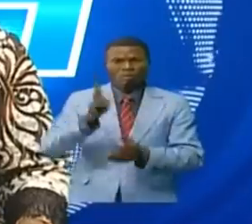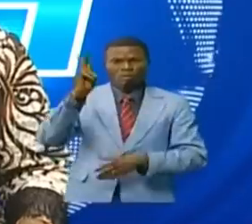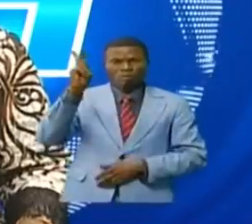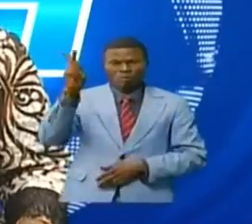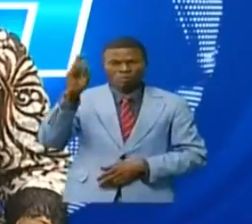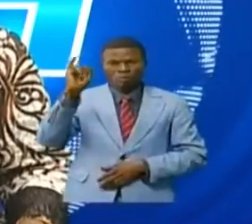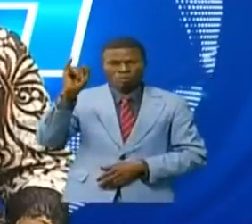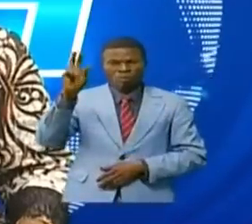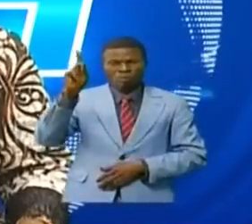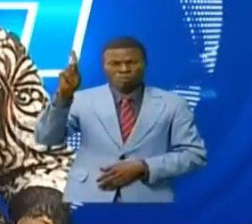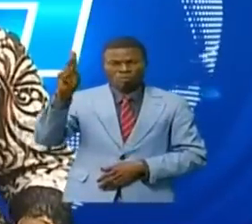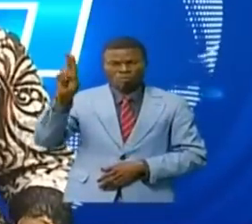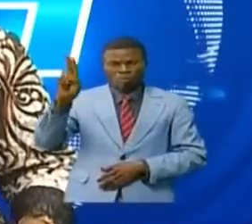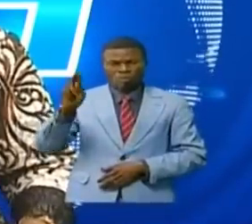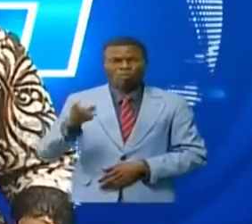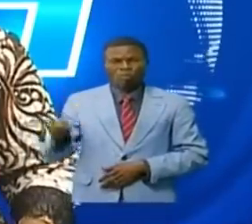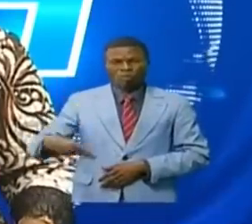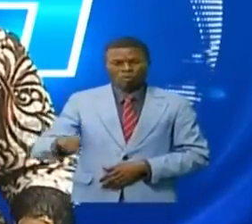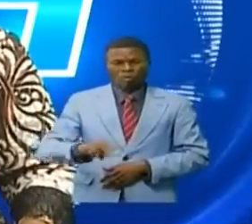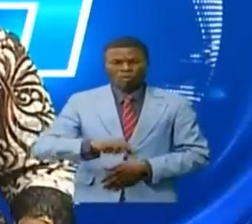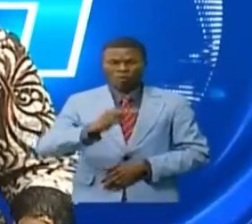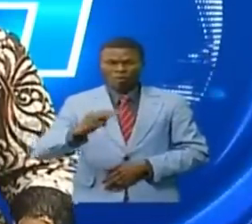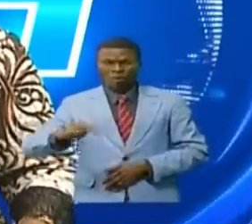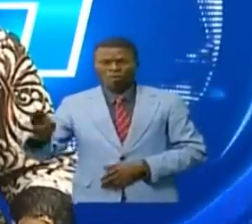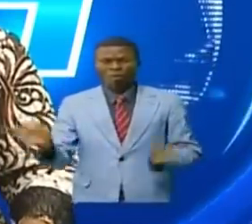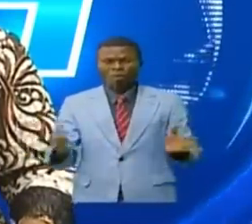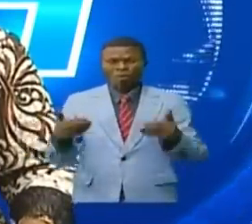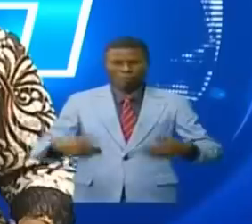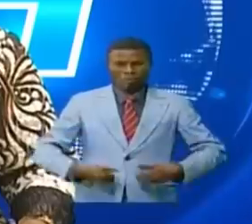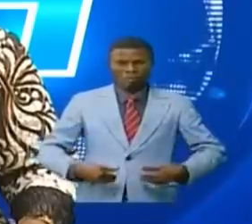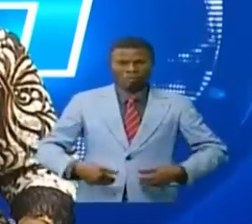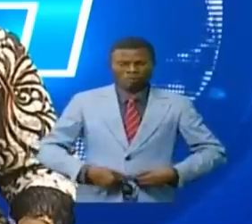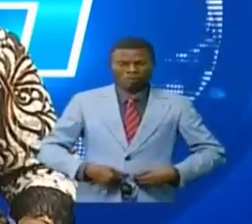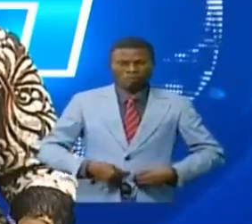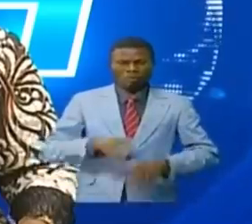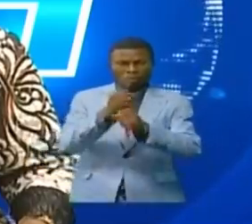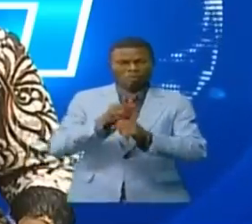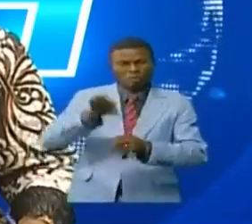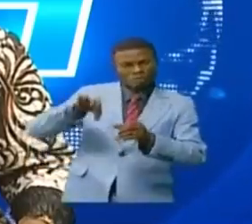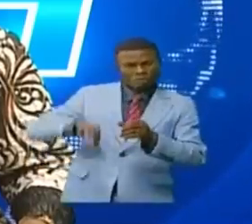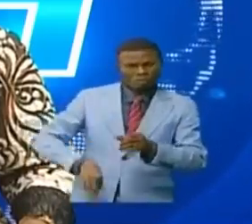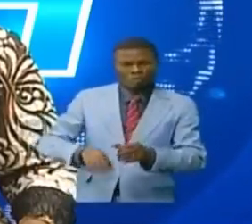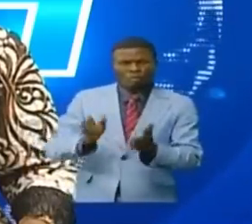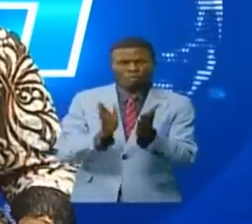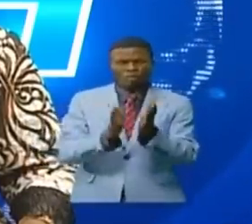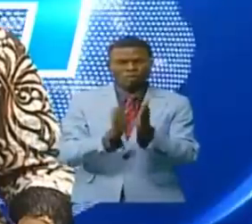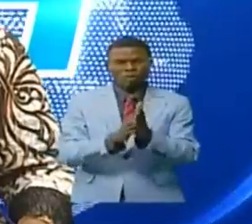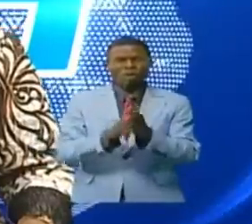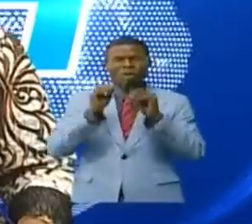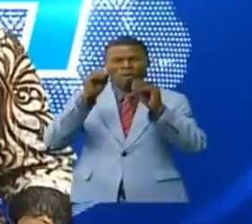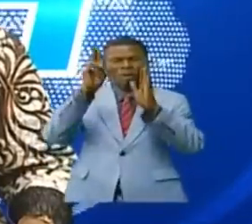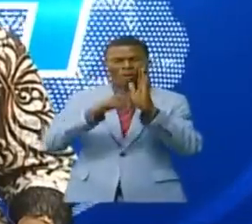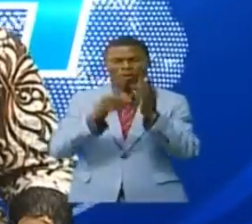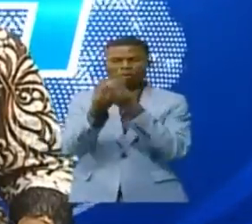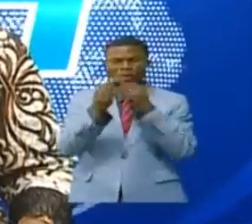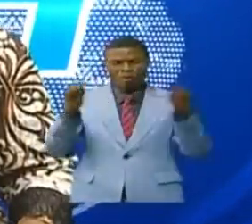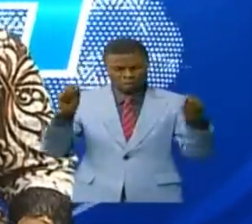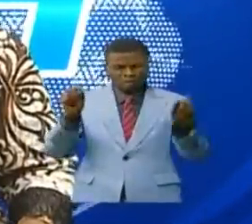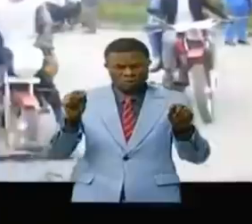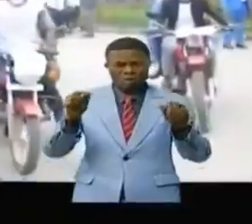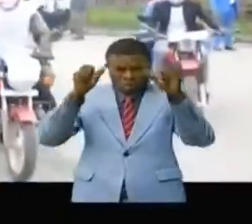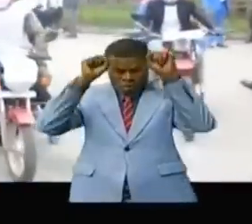du Maniema. Cette initiative vise à encourager les jeunes de profiter de la gratuité de l'enseignement prôné par le chef de l'État.